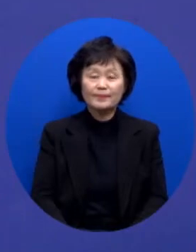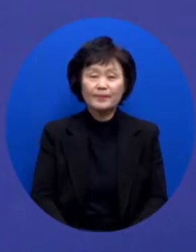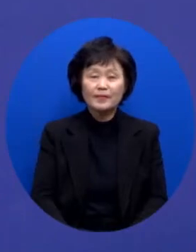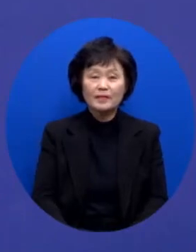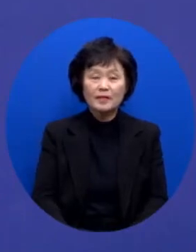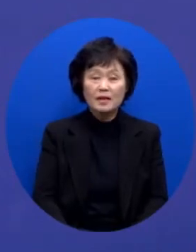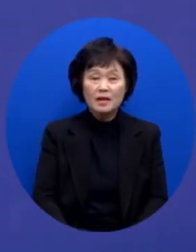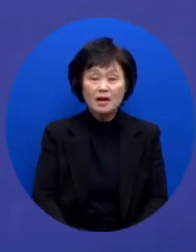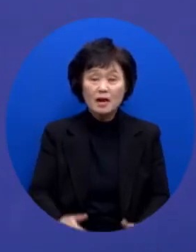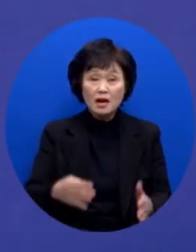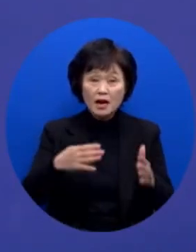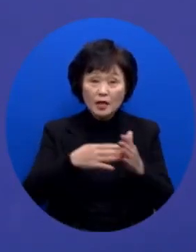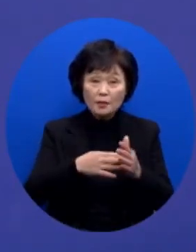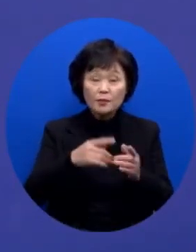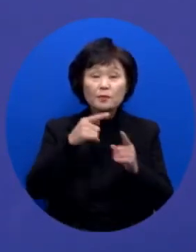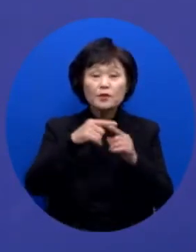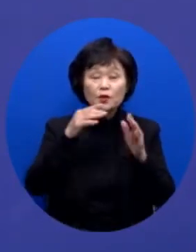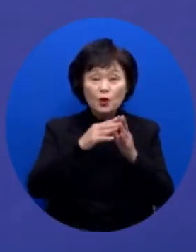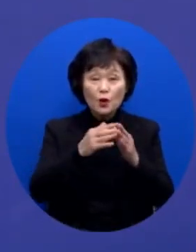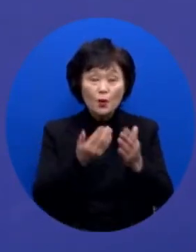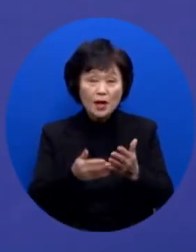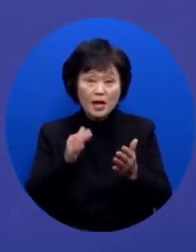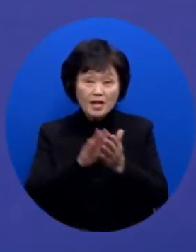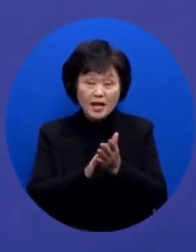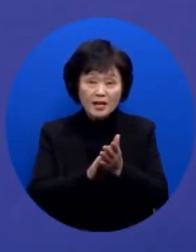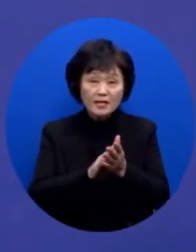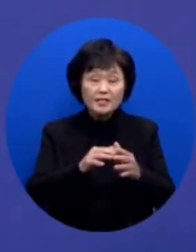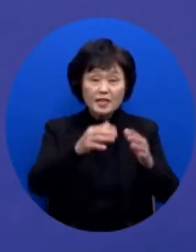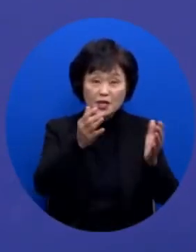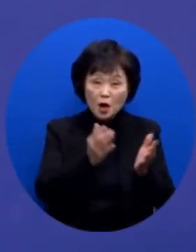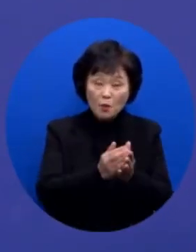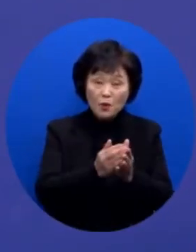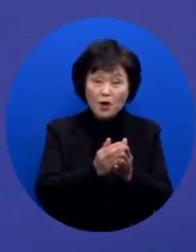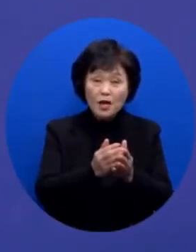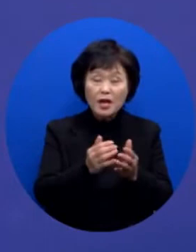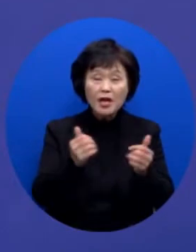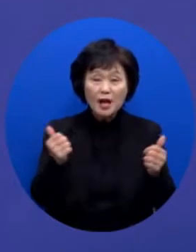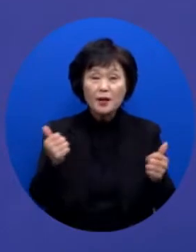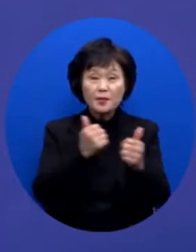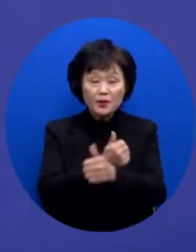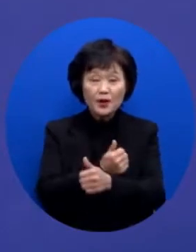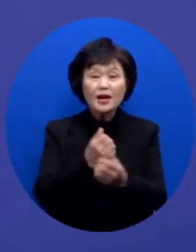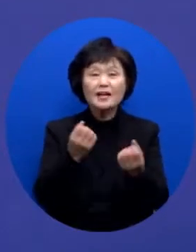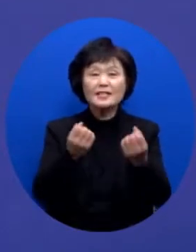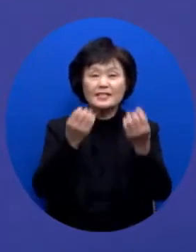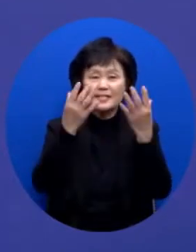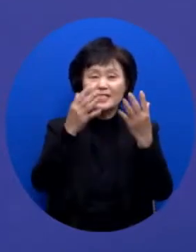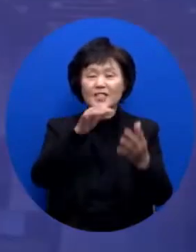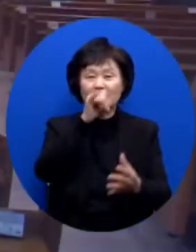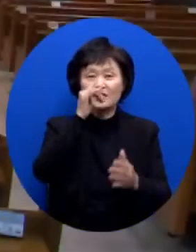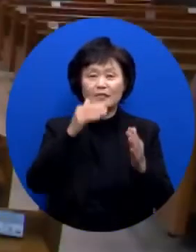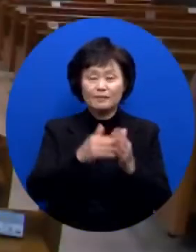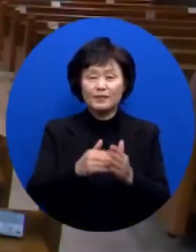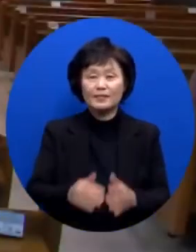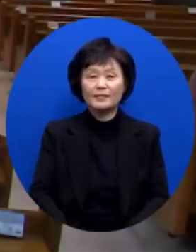사단법인 교회 갱신 협의회 대표회장 이 취임식이 광주 중앙 교회 에서 열렸습니다